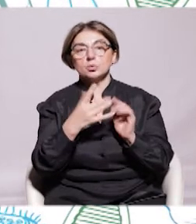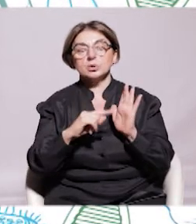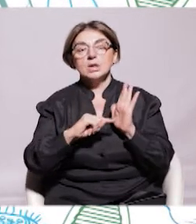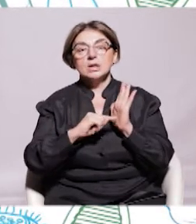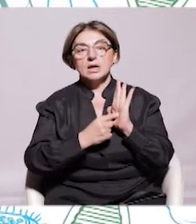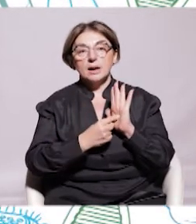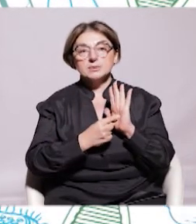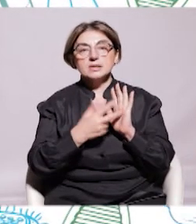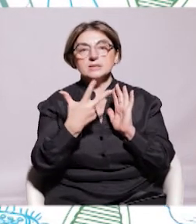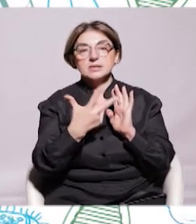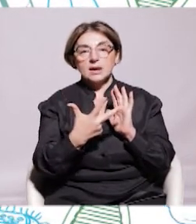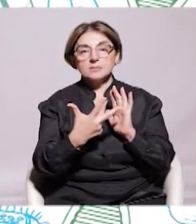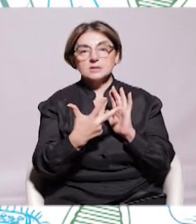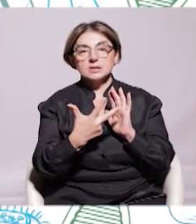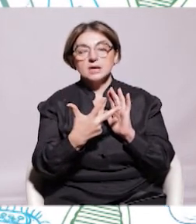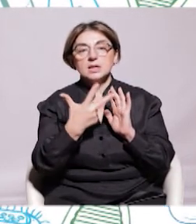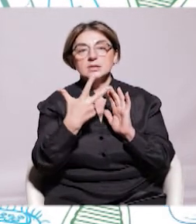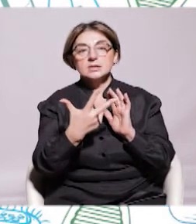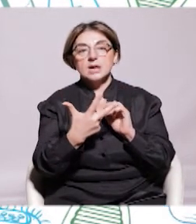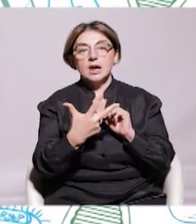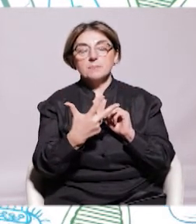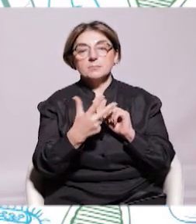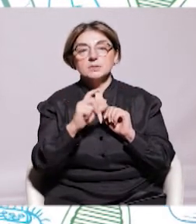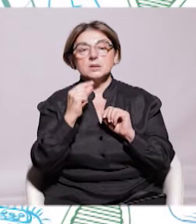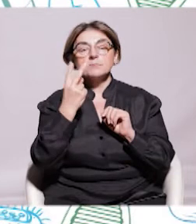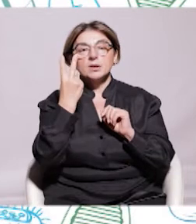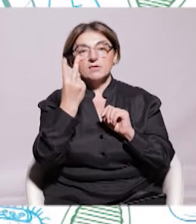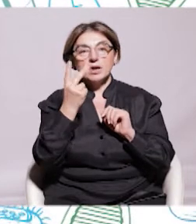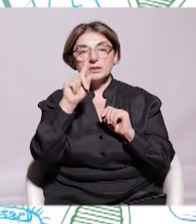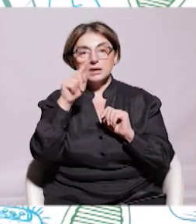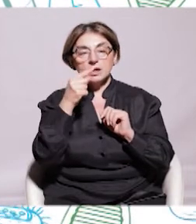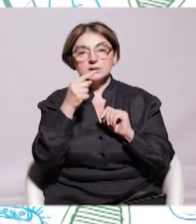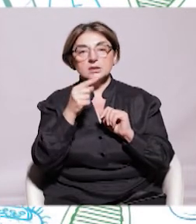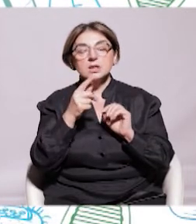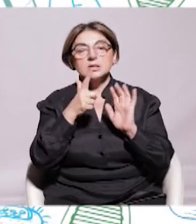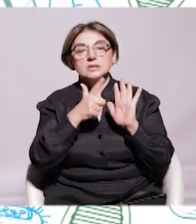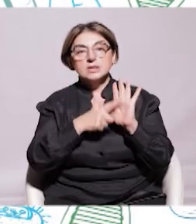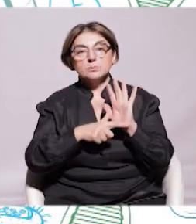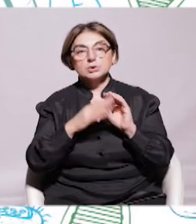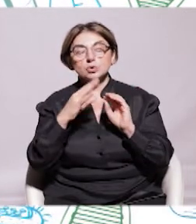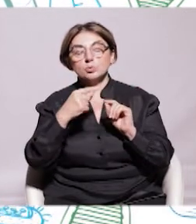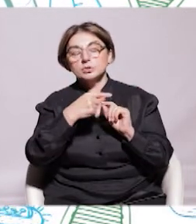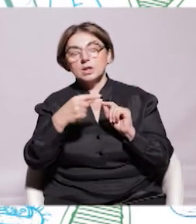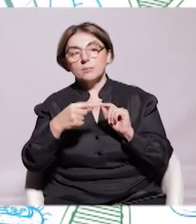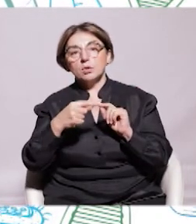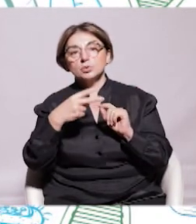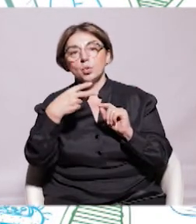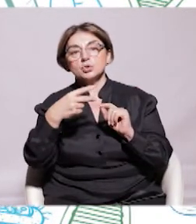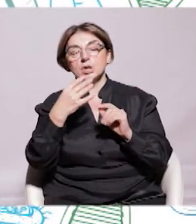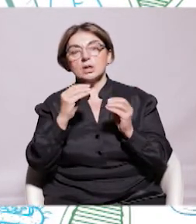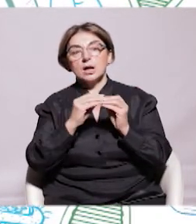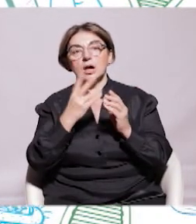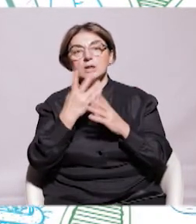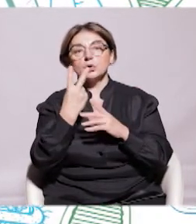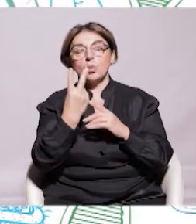125 გამრავლებული 3-ზე, 3-ის კვადრატზე. იმიტომ რომ 70-ს რომ 50-ს გამოვაკლებთ 20,